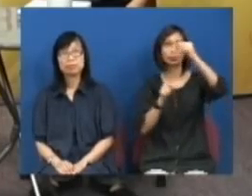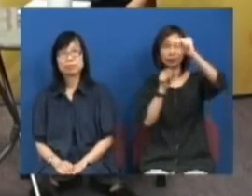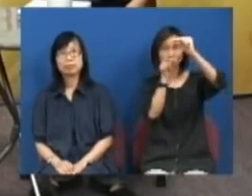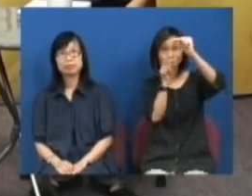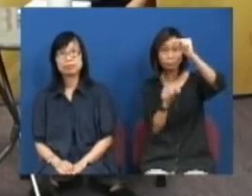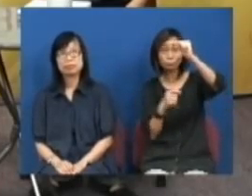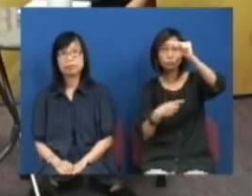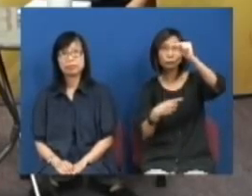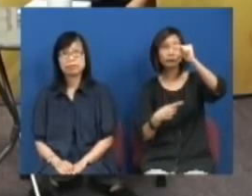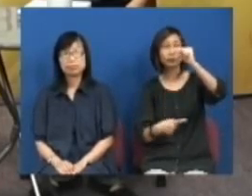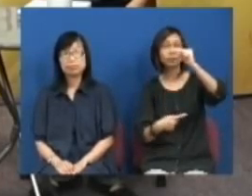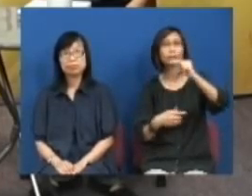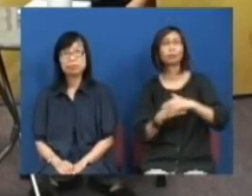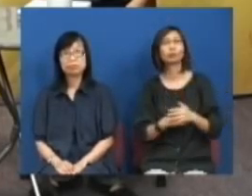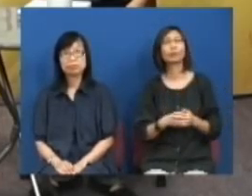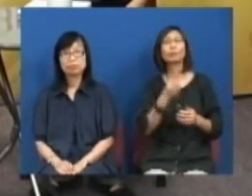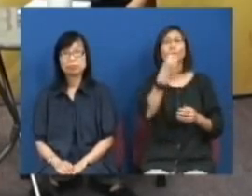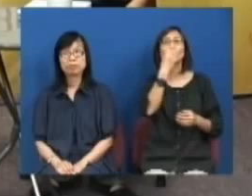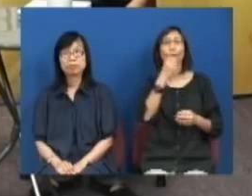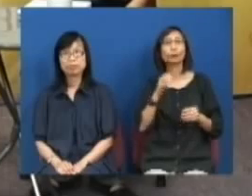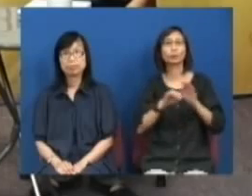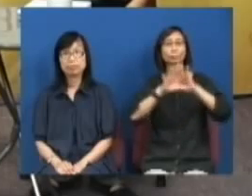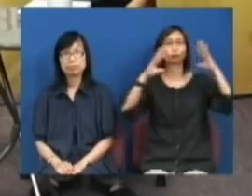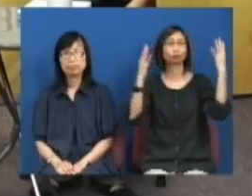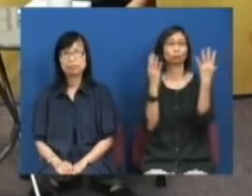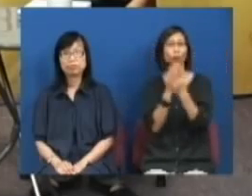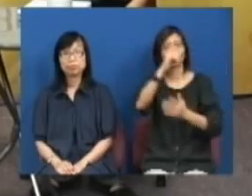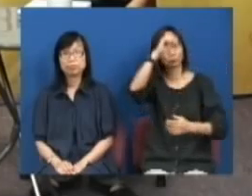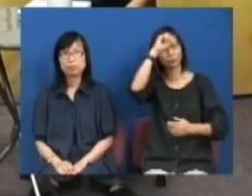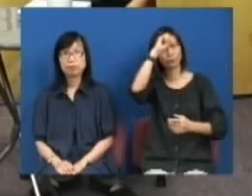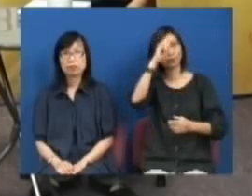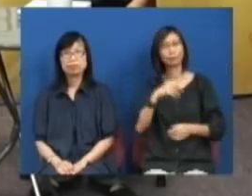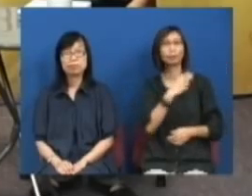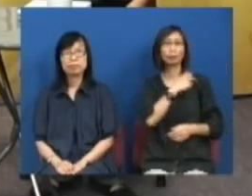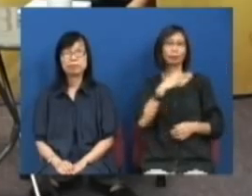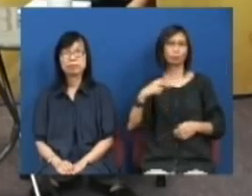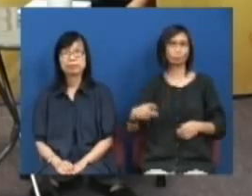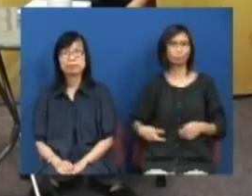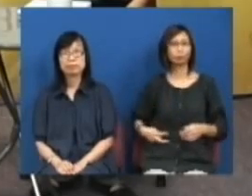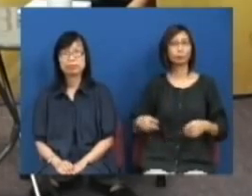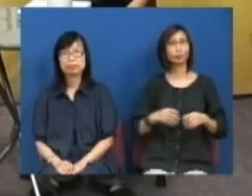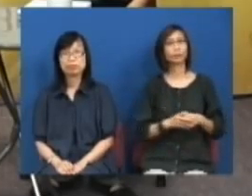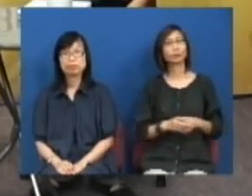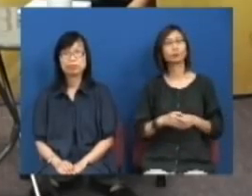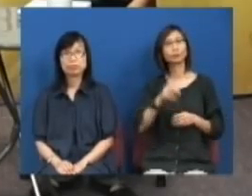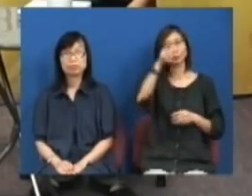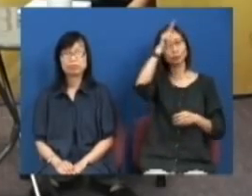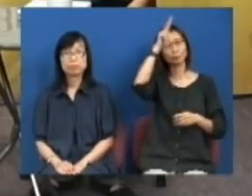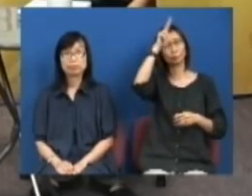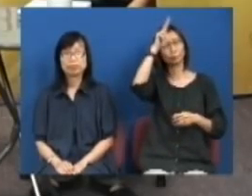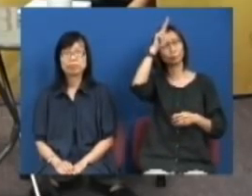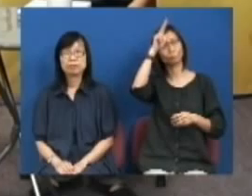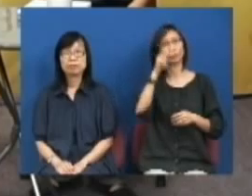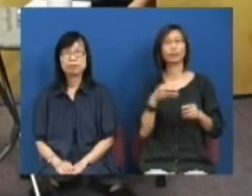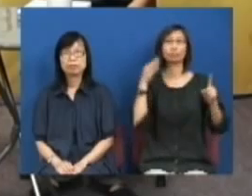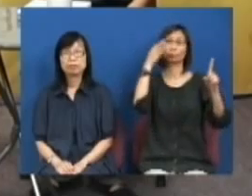體回憶之餘，都是成為了香港人怎樣看即北京當局的一個很重要指標。又或者甚至我們會說